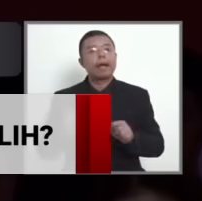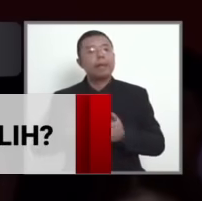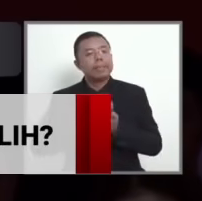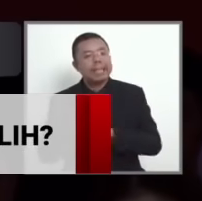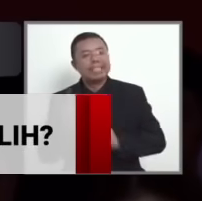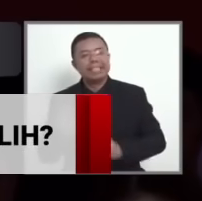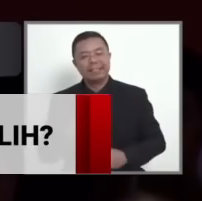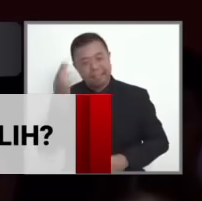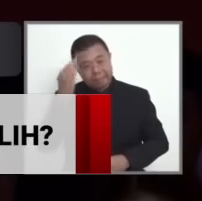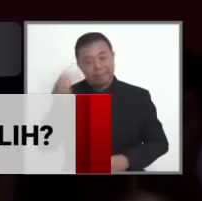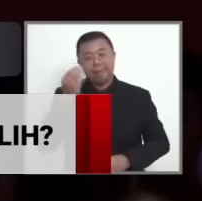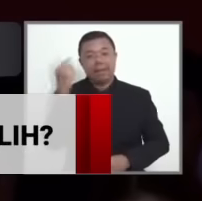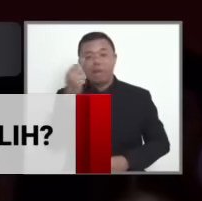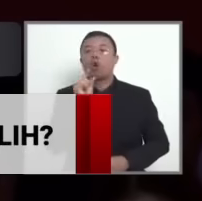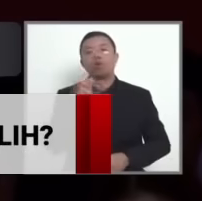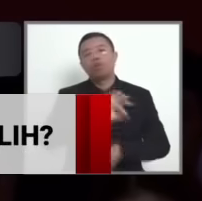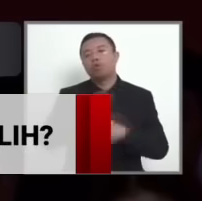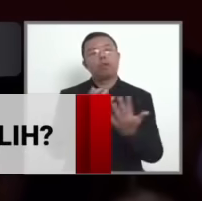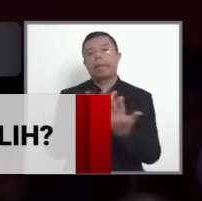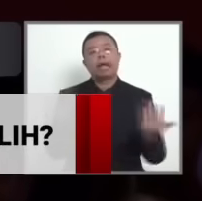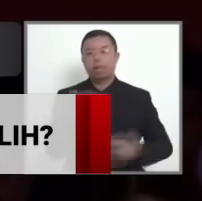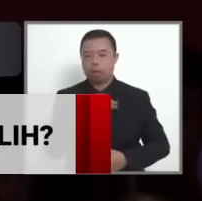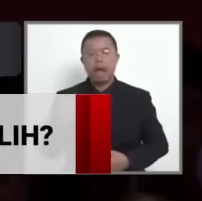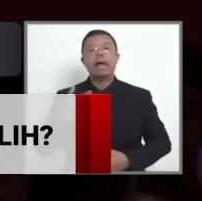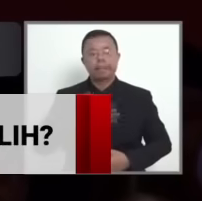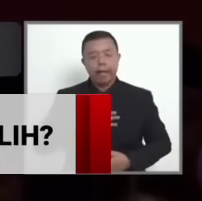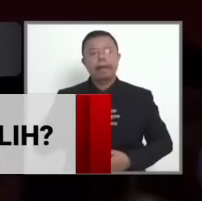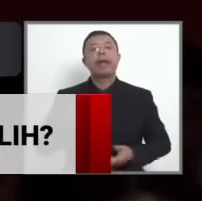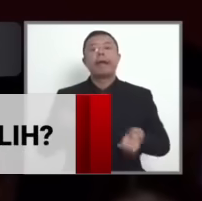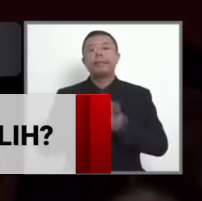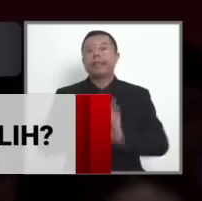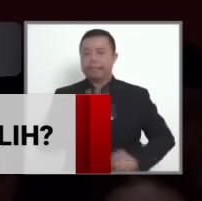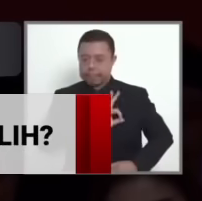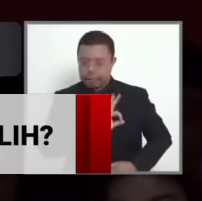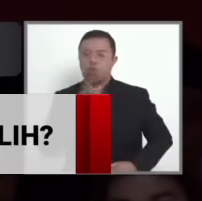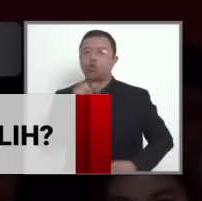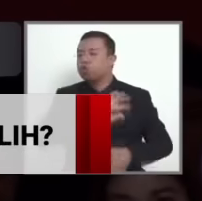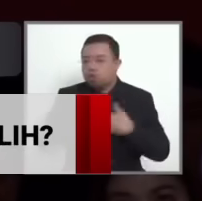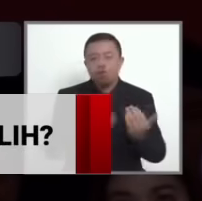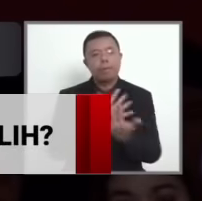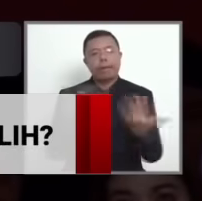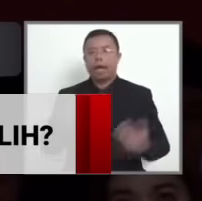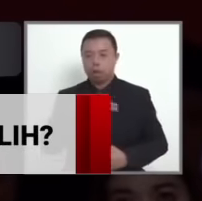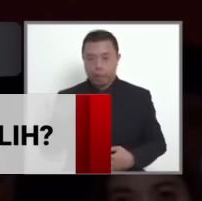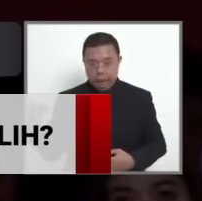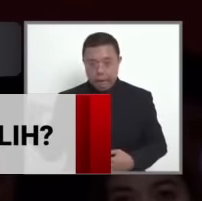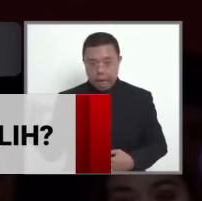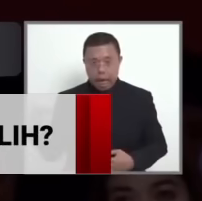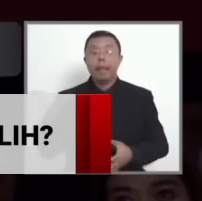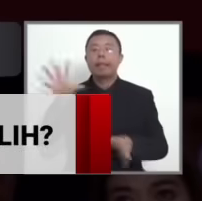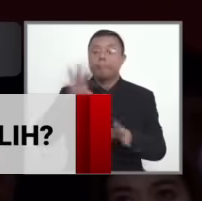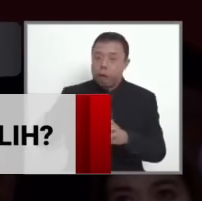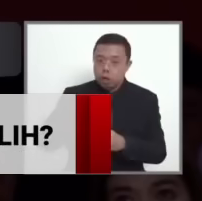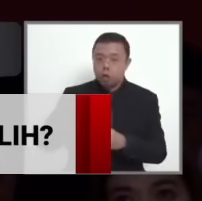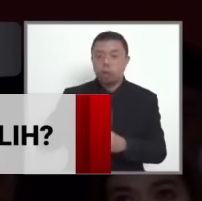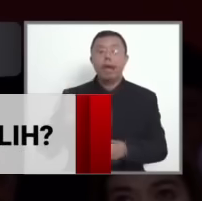nasional untuk seluruh rakyat Indonesia. Saya akan jadi presiden untuk seluruh rakyat Indonesia, termasuk yang